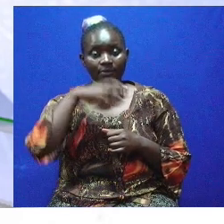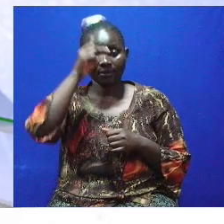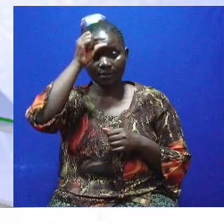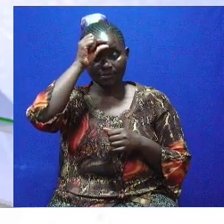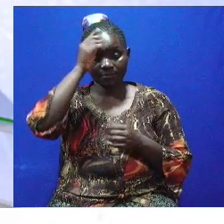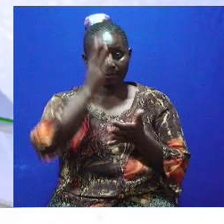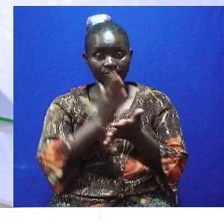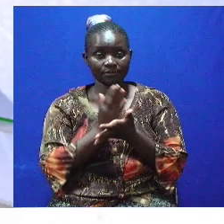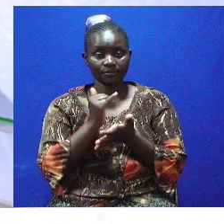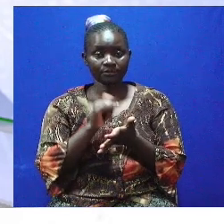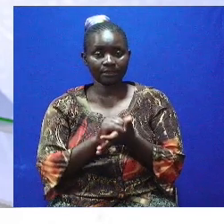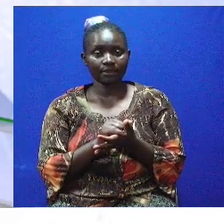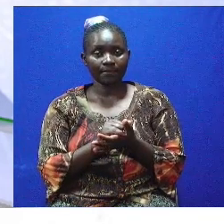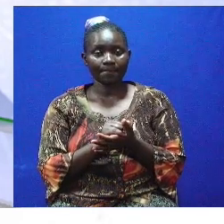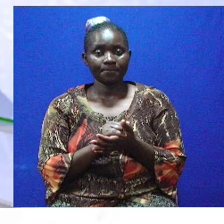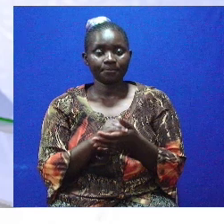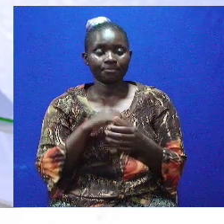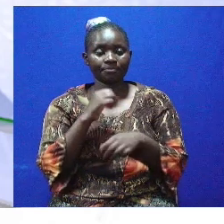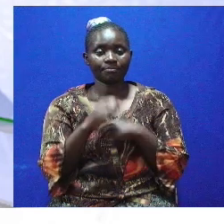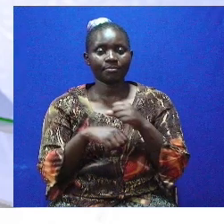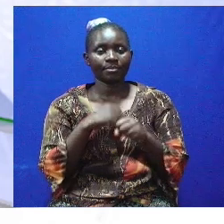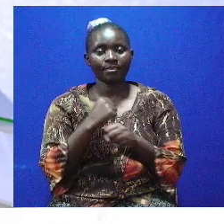kwenye kiabu na umwaka wechibesa o